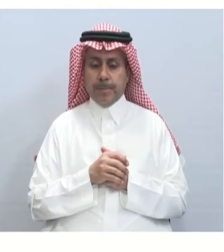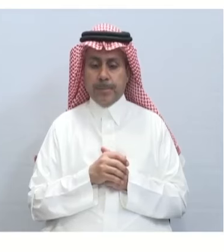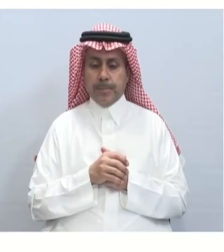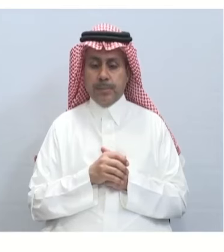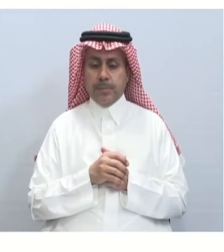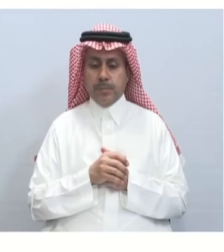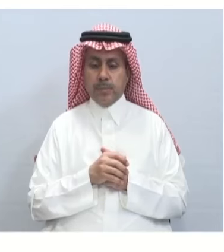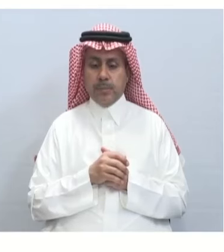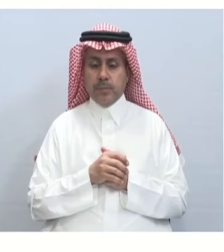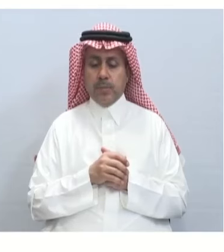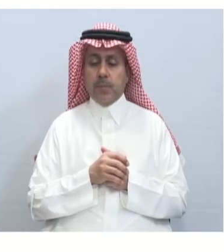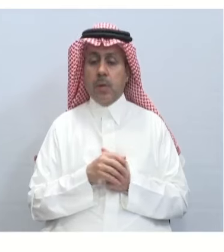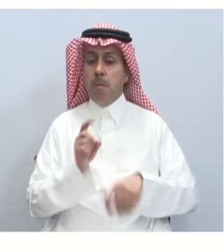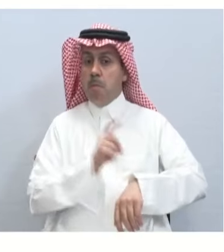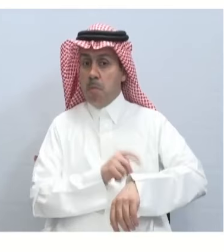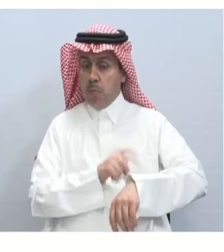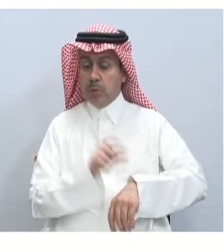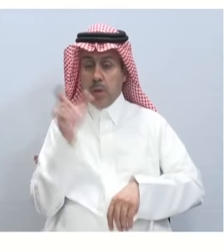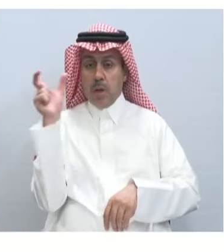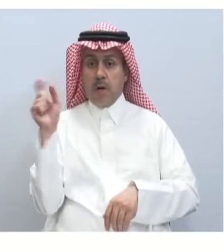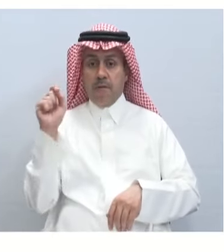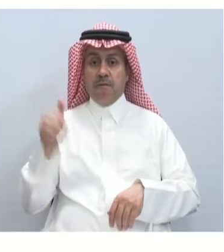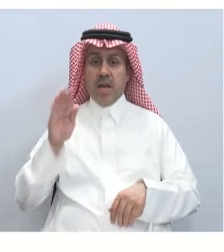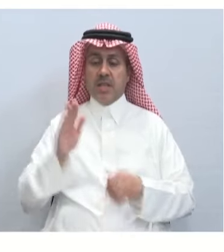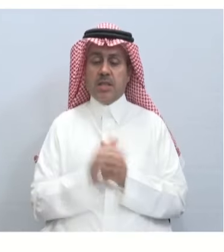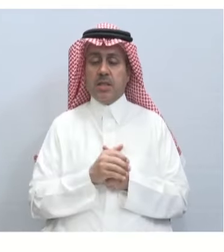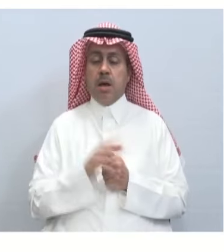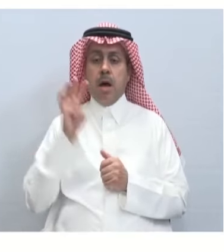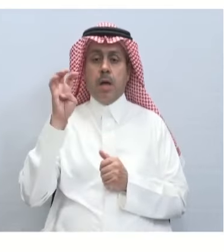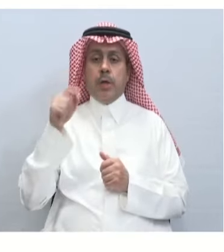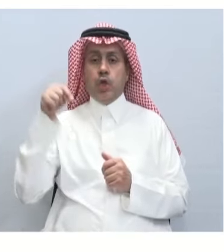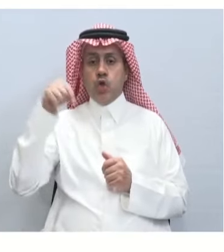النفاس مده النفاس 40 يوما